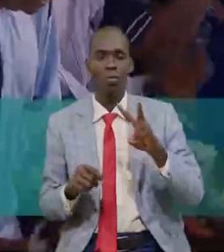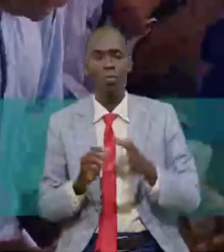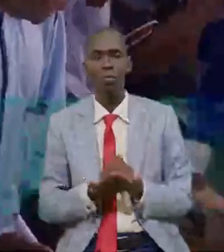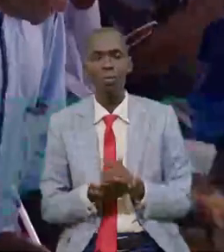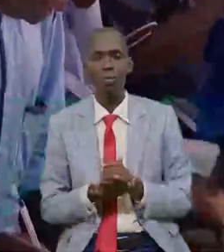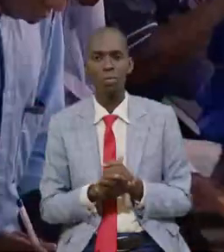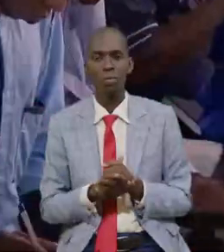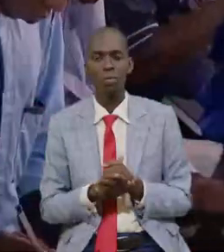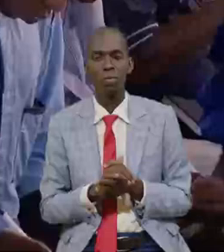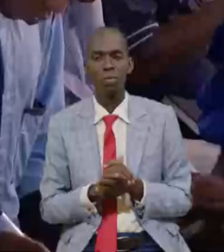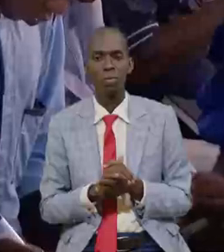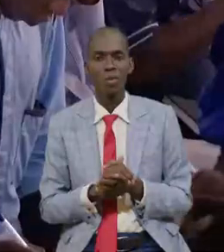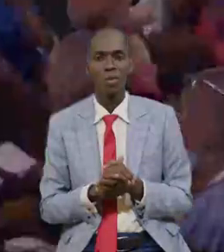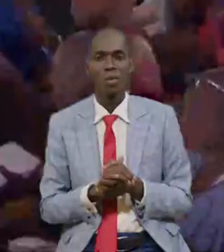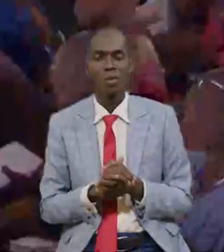Verset 2.